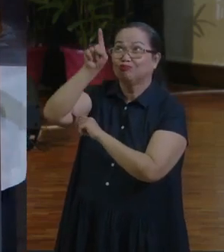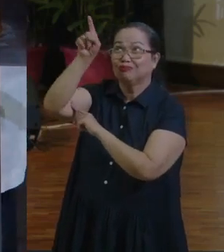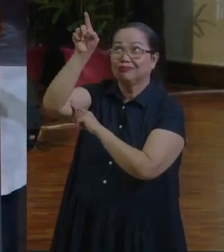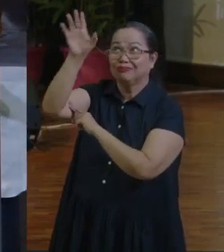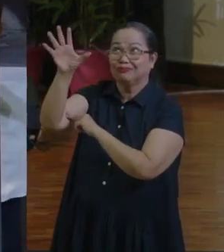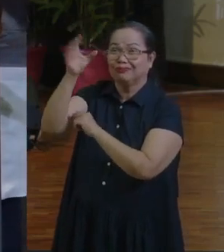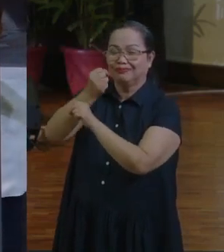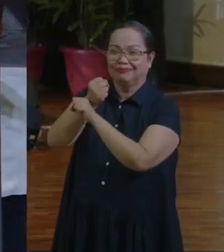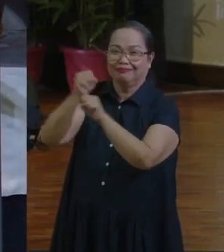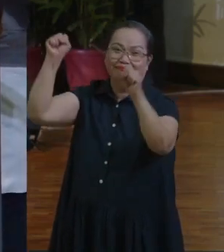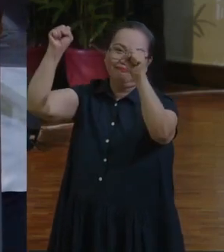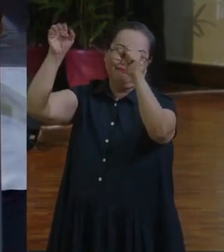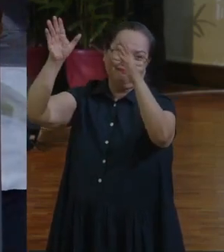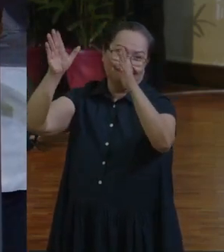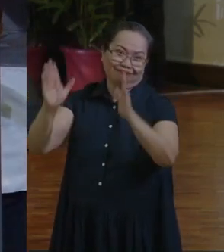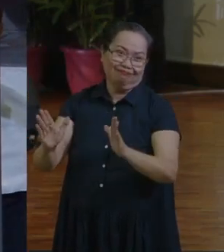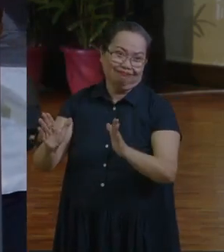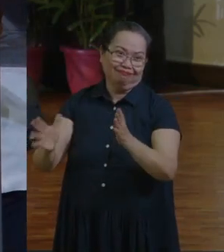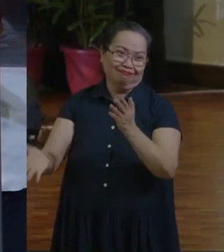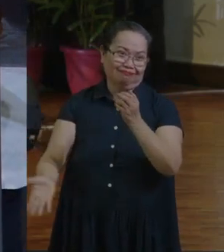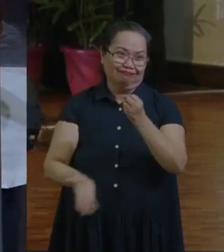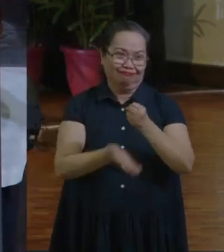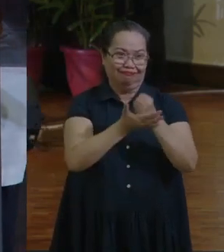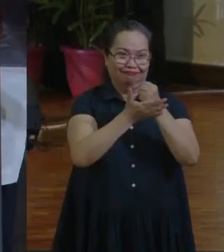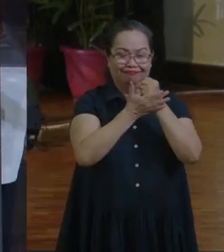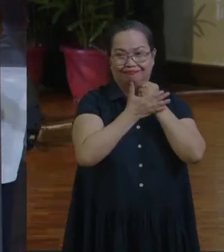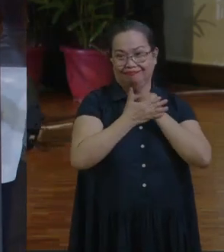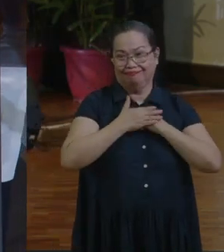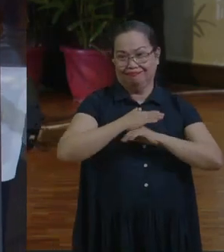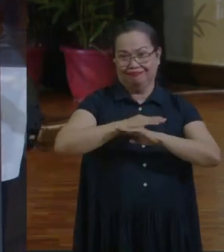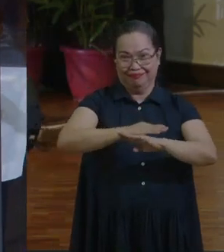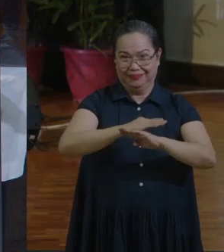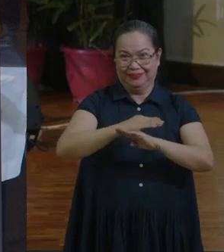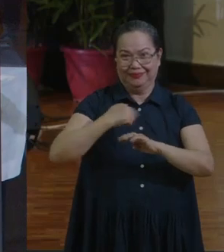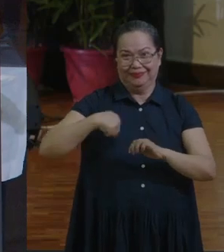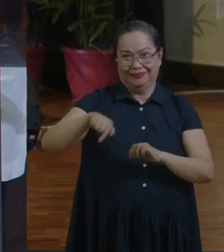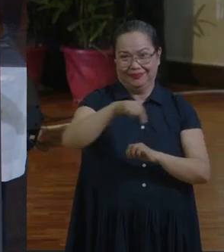pagiging tagapagligtas ng ating Panginoong Hesus.